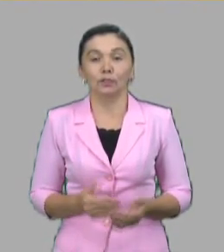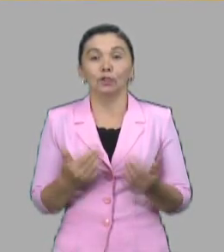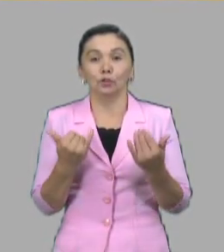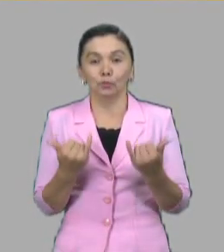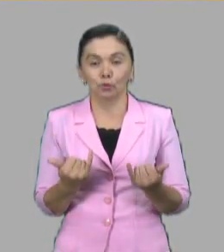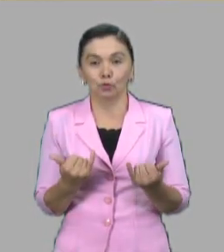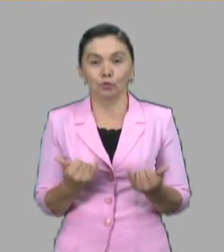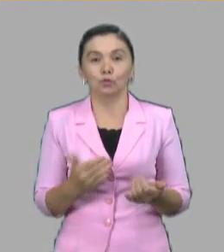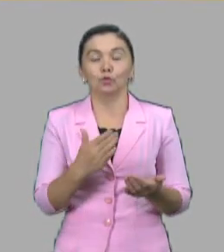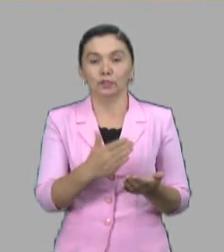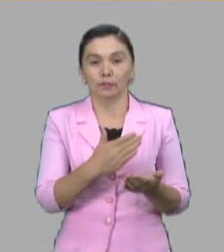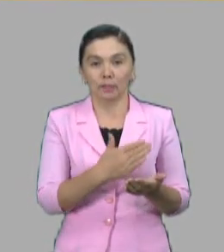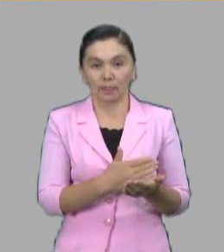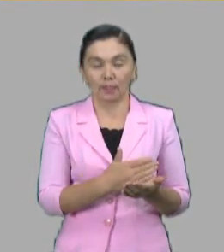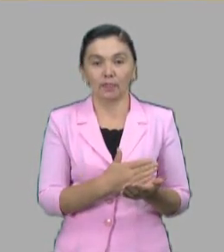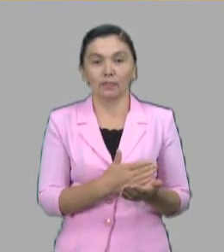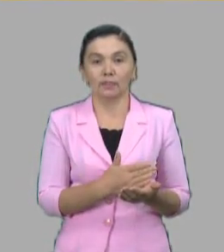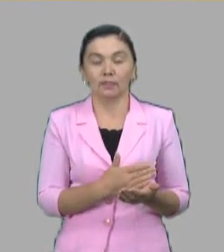Бүгүнкү сабакка